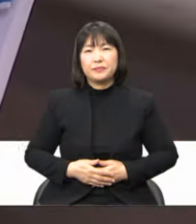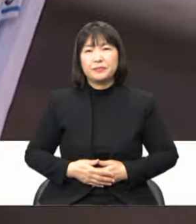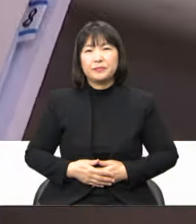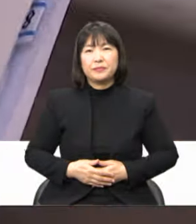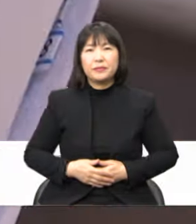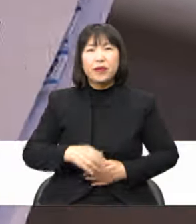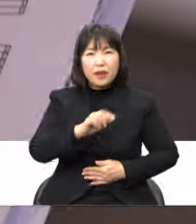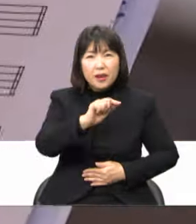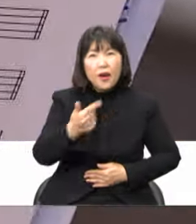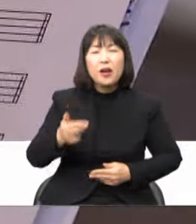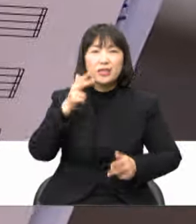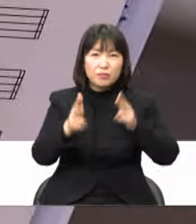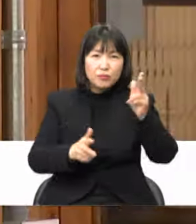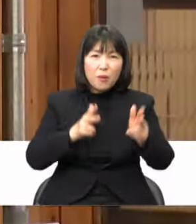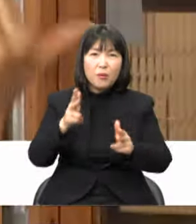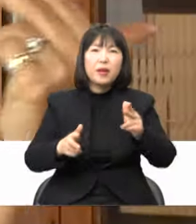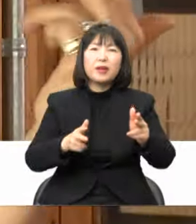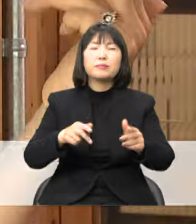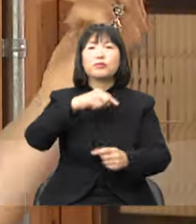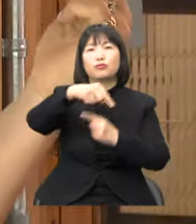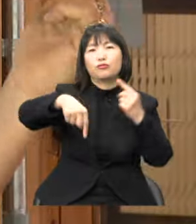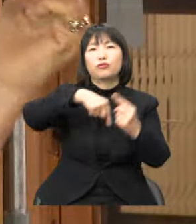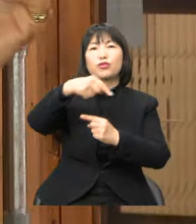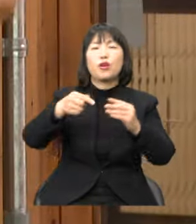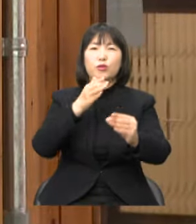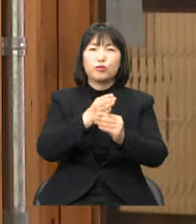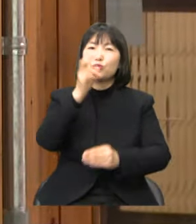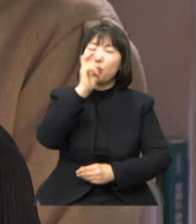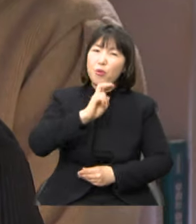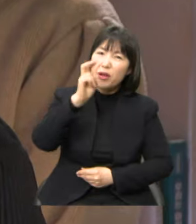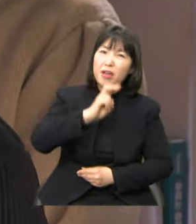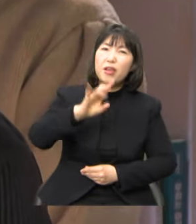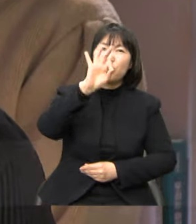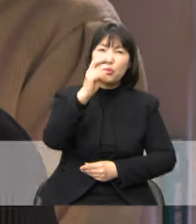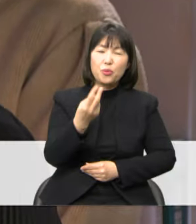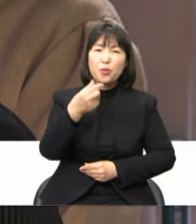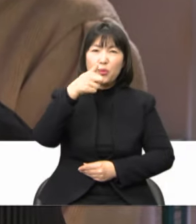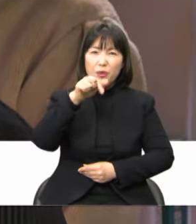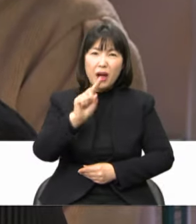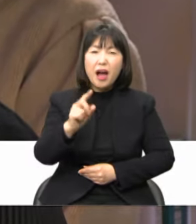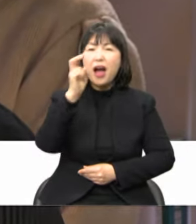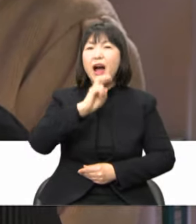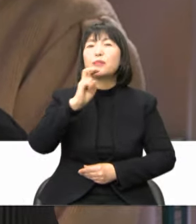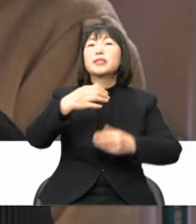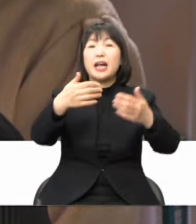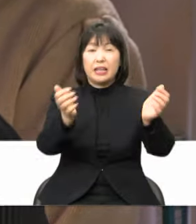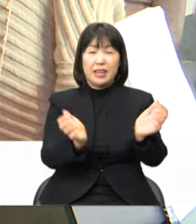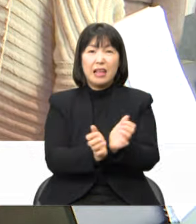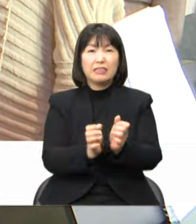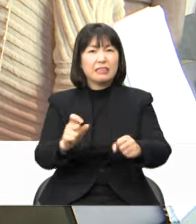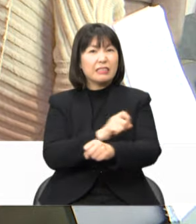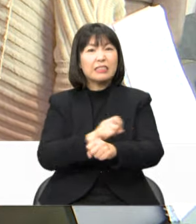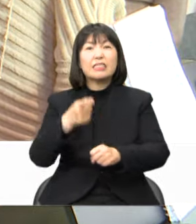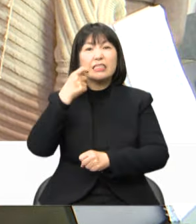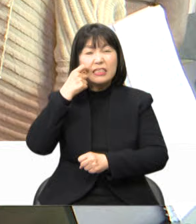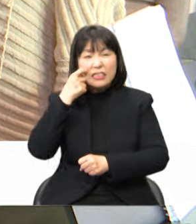양한 프로그램이 중입니다 특히 명의 단원으로 구성된 마을합창단